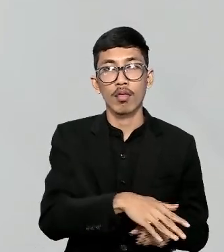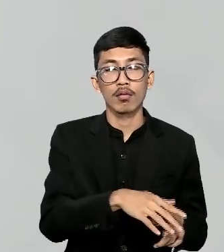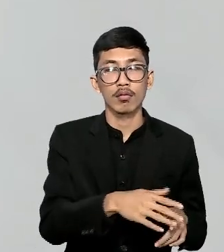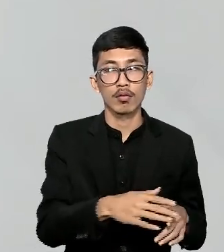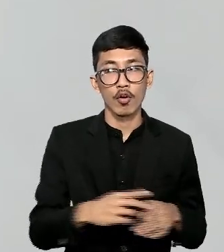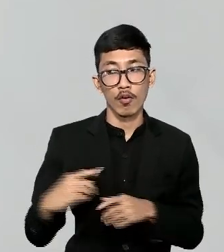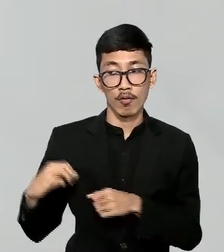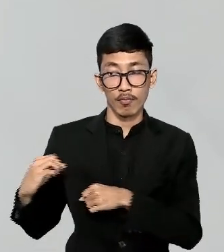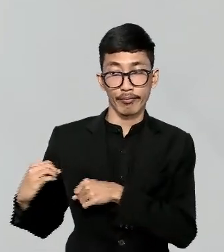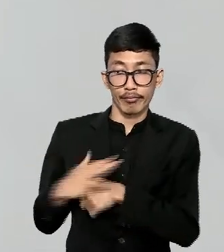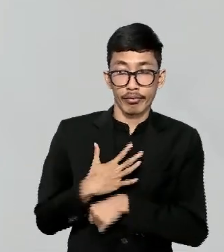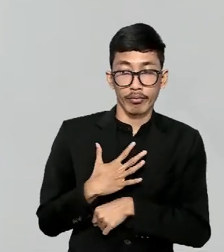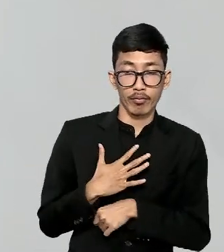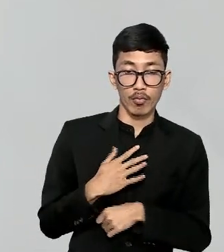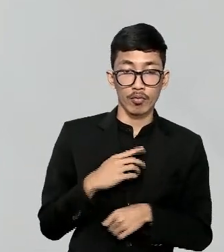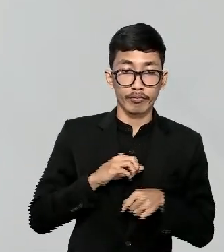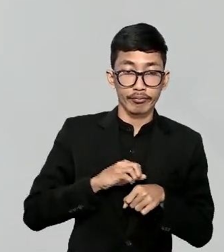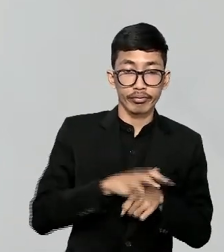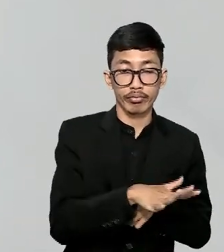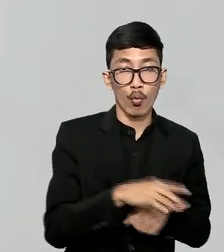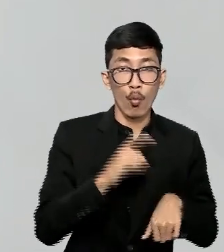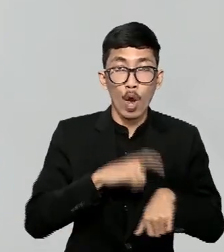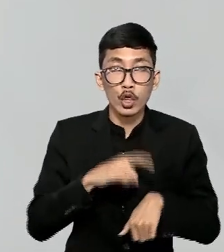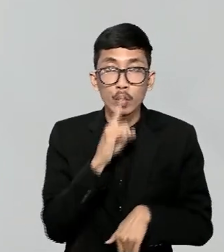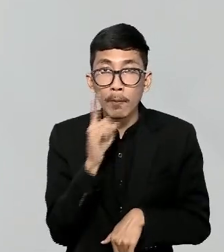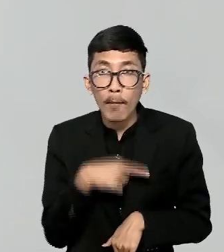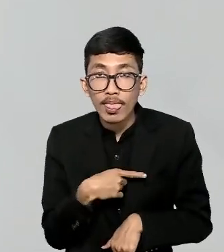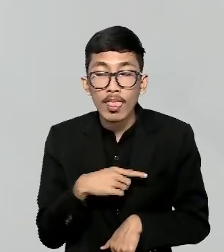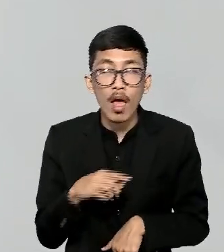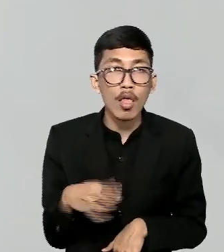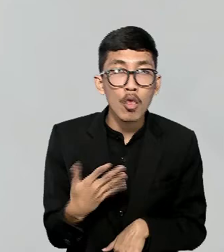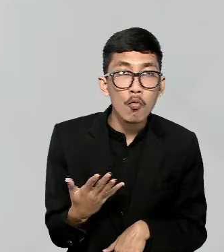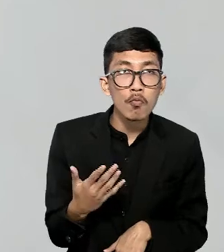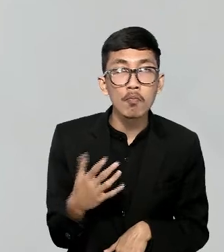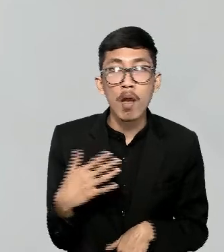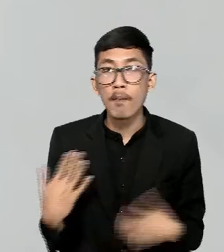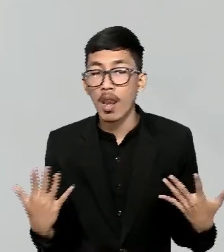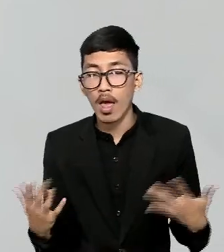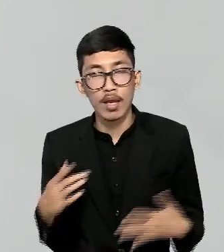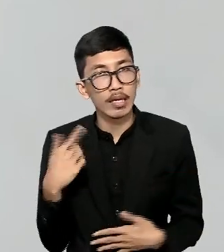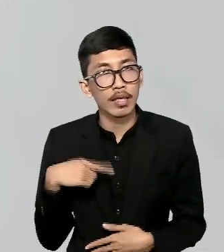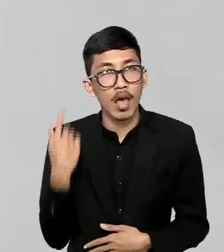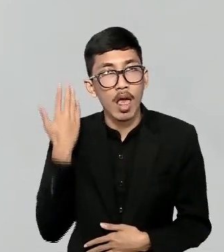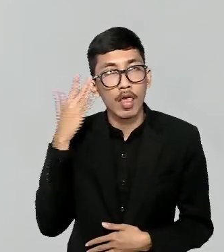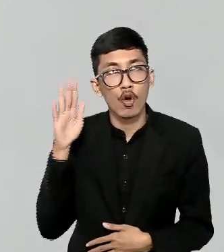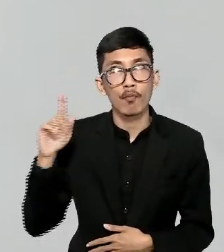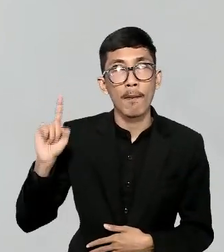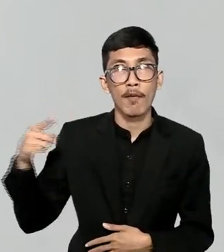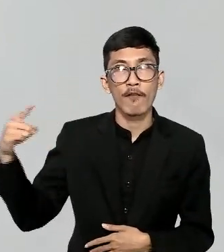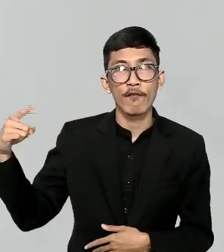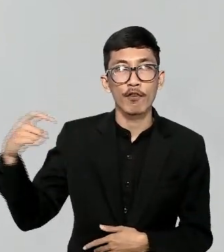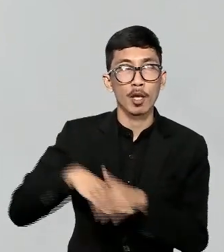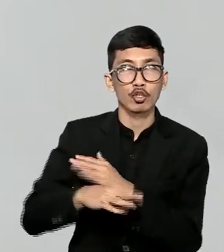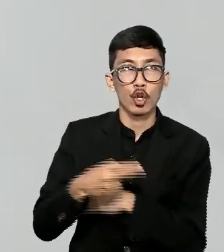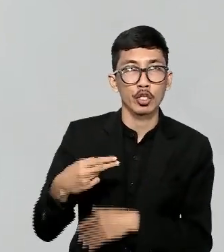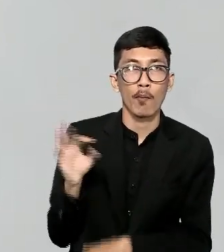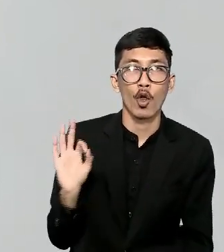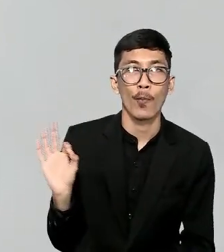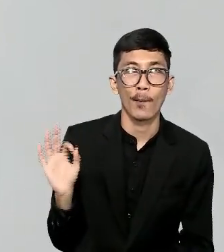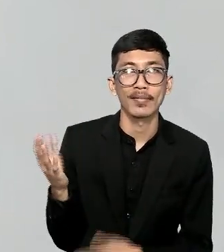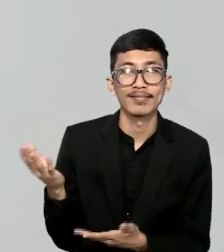kita cuma tahu ada sekarang ini cepat peningkatan kasusnya khususnya di Afrika Selatan memang ada kemungkinan bahwa mutasi